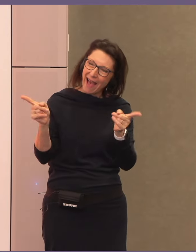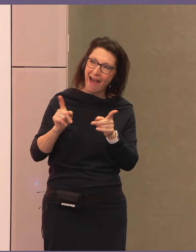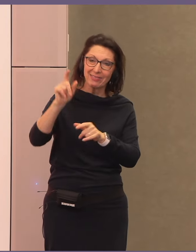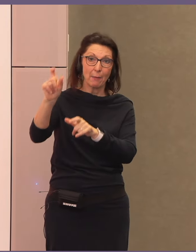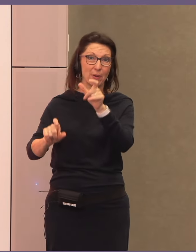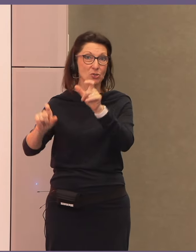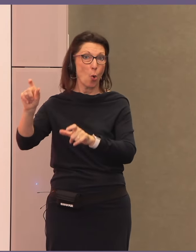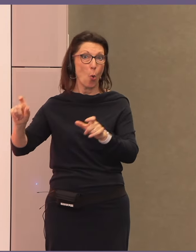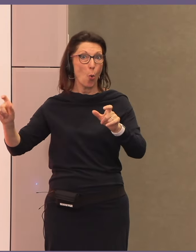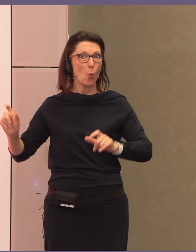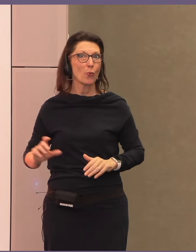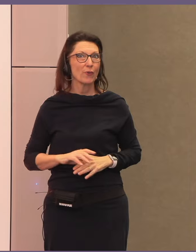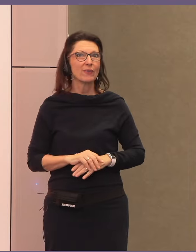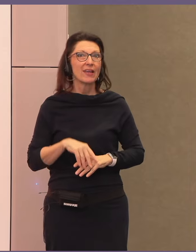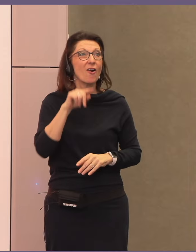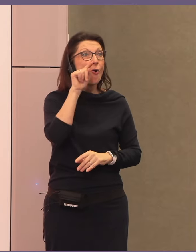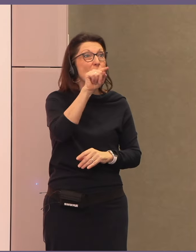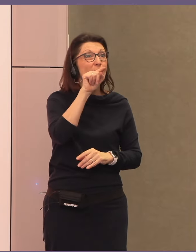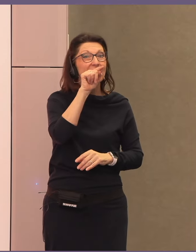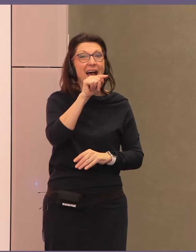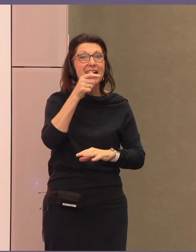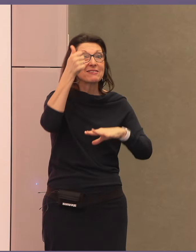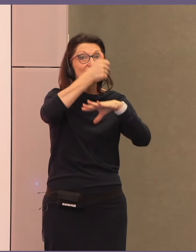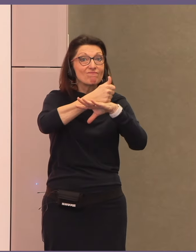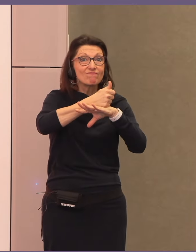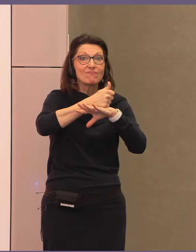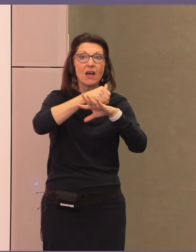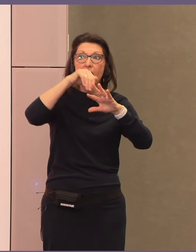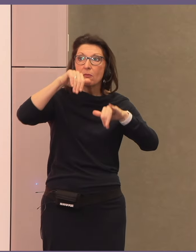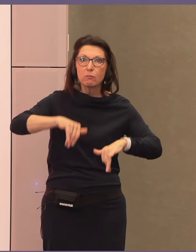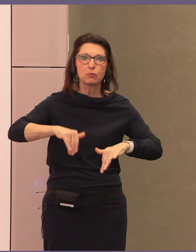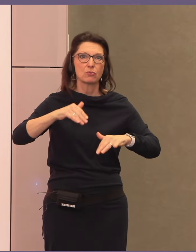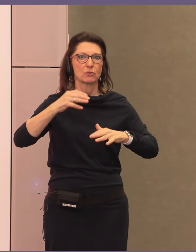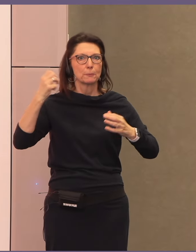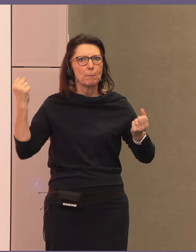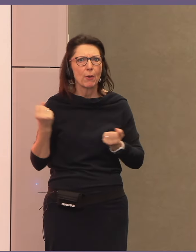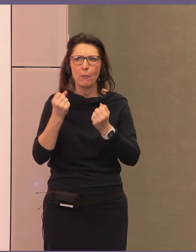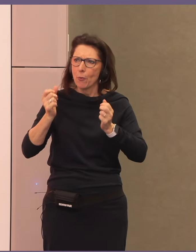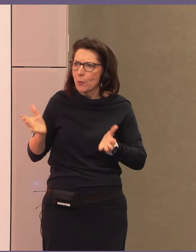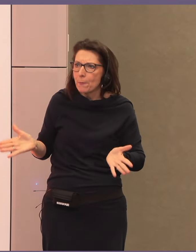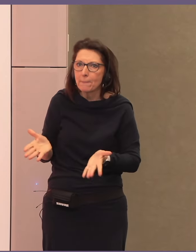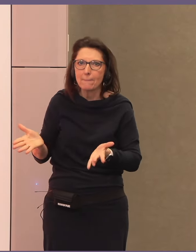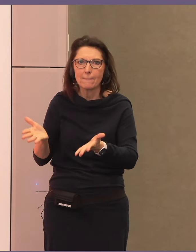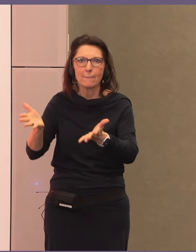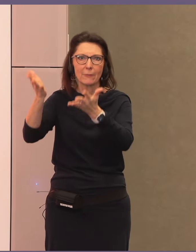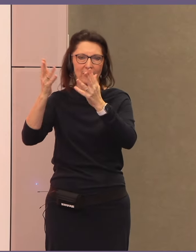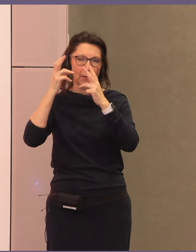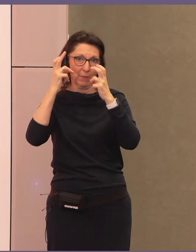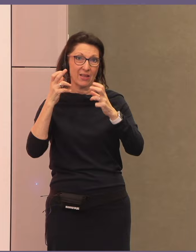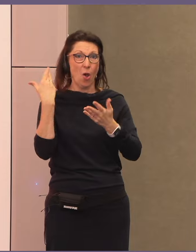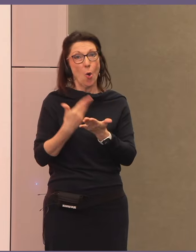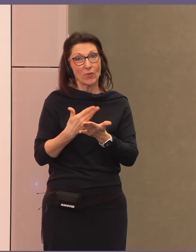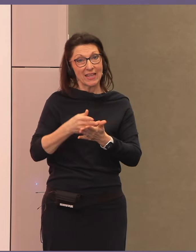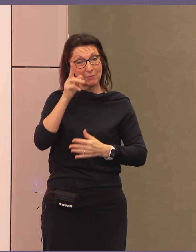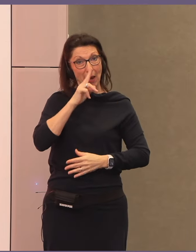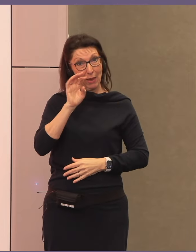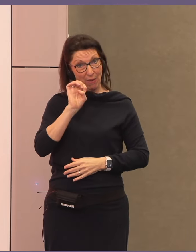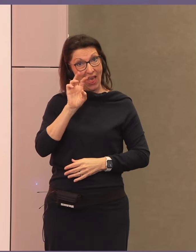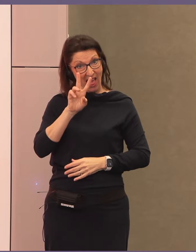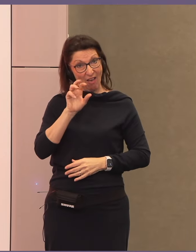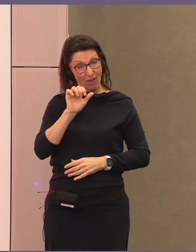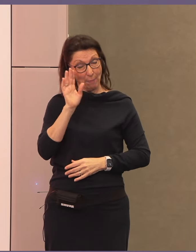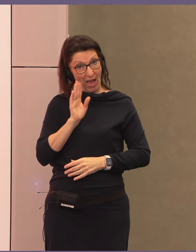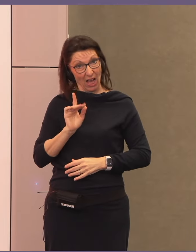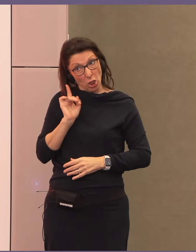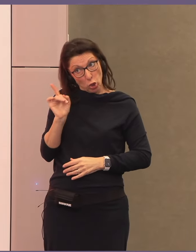Lage sind, andere Frauen zu begeistern und mitzunehmen. Und deshalb, liebe Eva-Maria, möchte ich dir schon sagen,